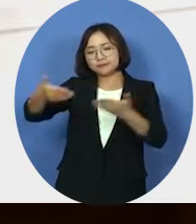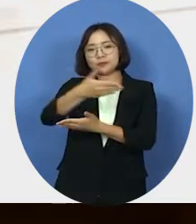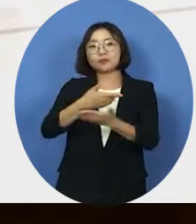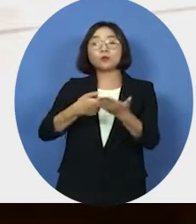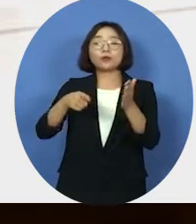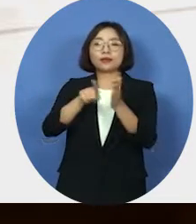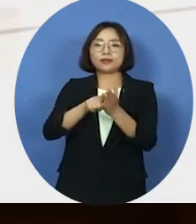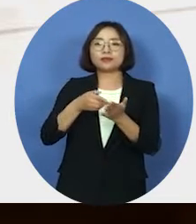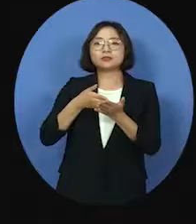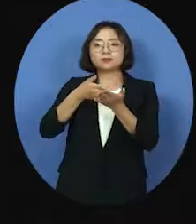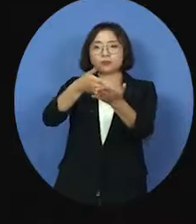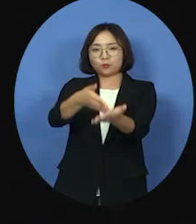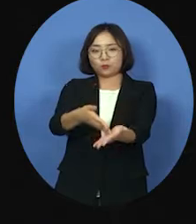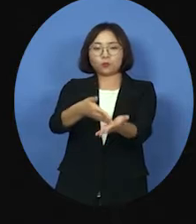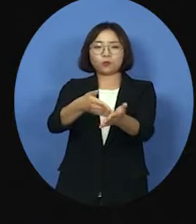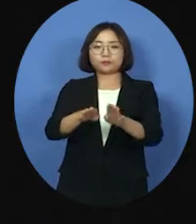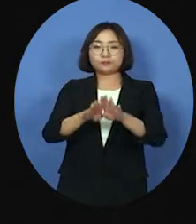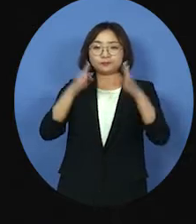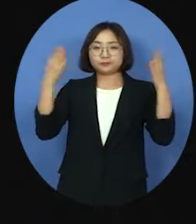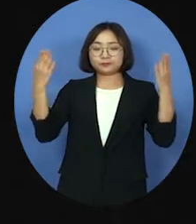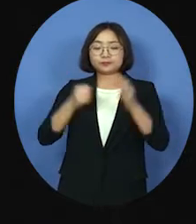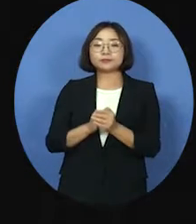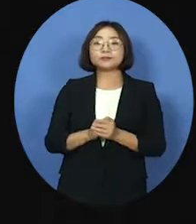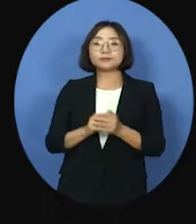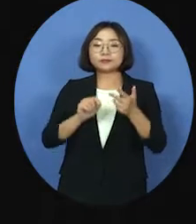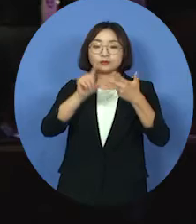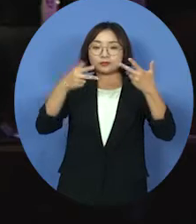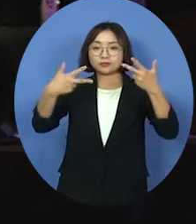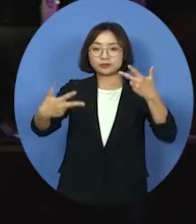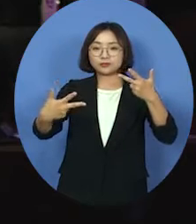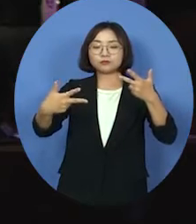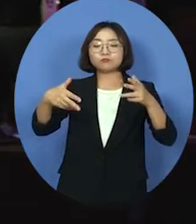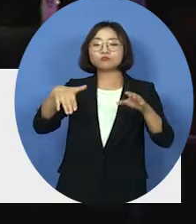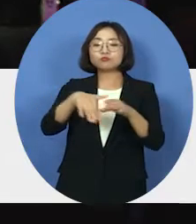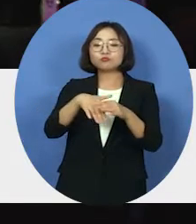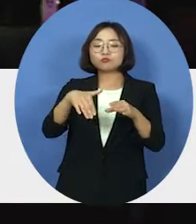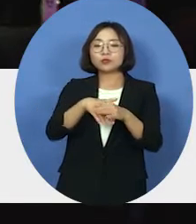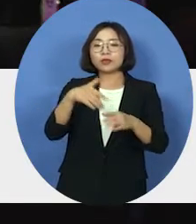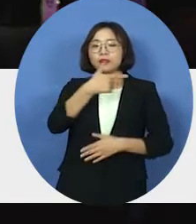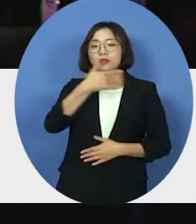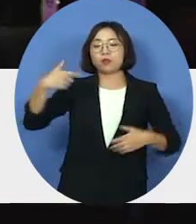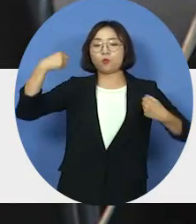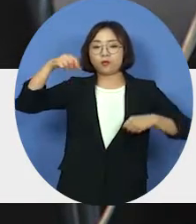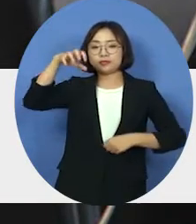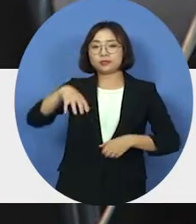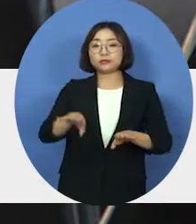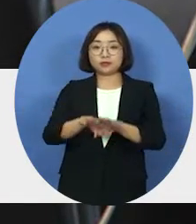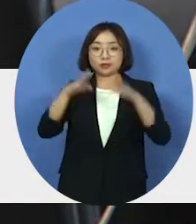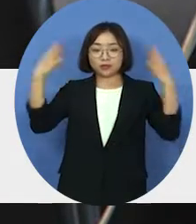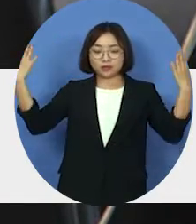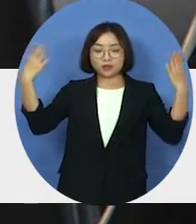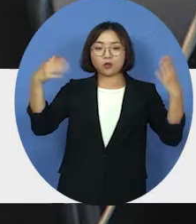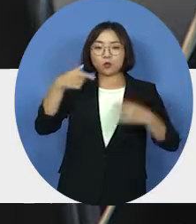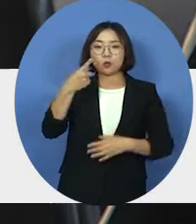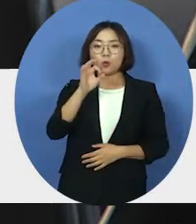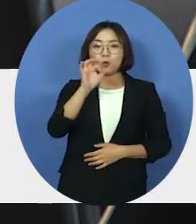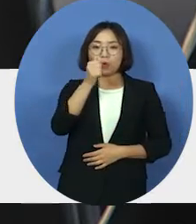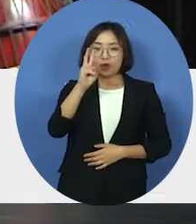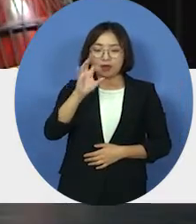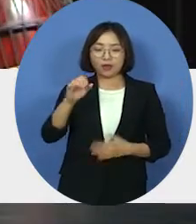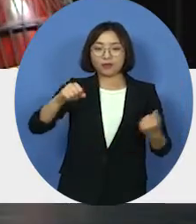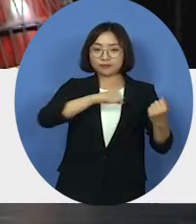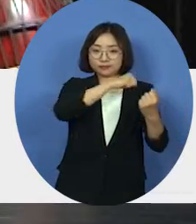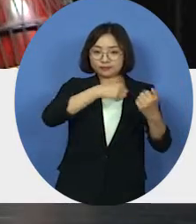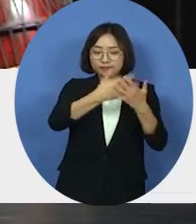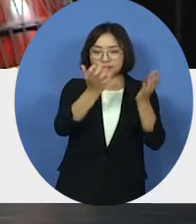시정보고회를 개최했습니다. 지난 7일 공주 문예회관 대공연장에서 열린 이번 행사는 공주시